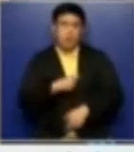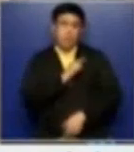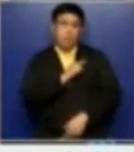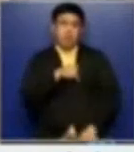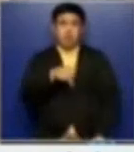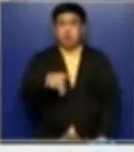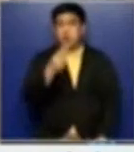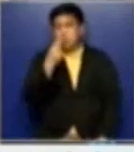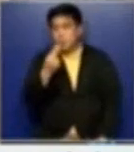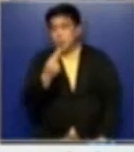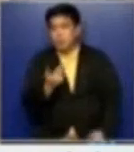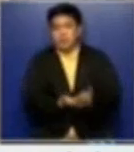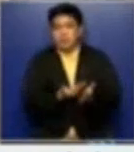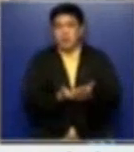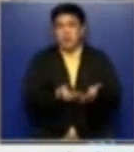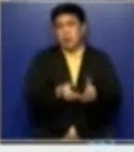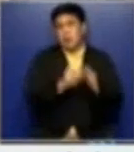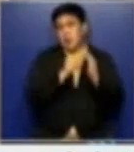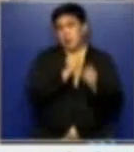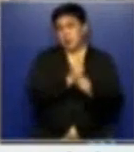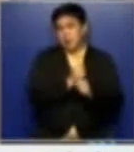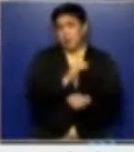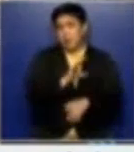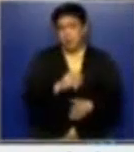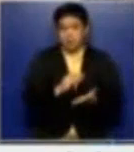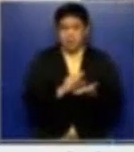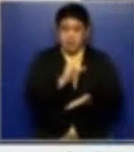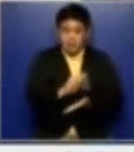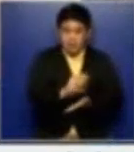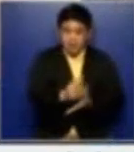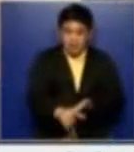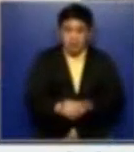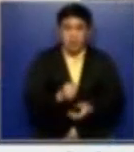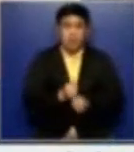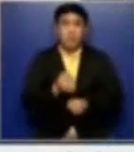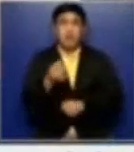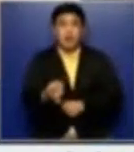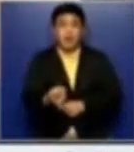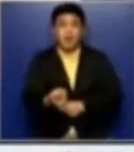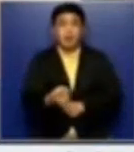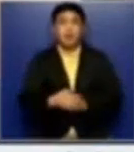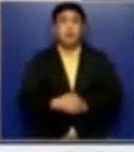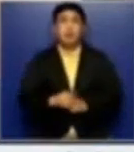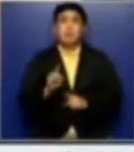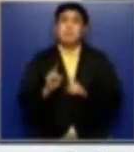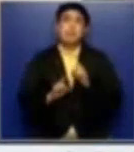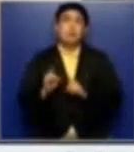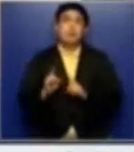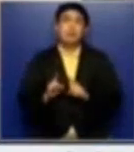แล้ววันนี้ตั้งงบแล้วงบก่อสร้างออกไปแล้วพองบก่อสร้างออกไปจะเกิดอะไรขึ้นครับเดาเลย ประมูลเ